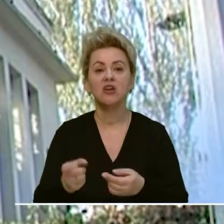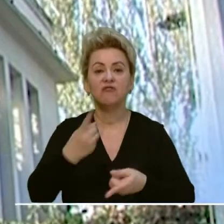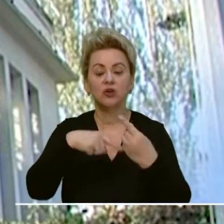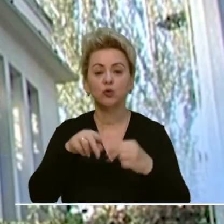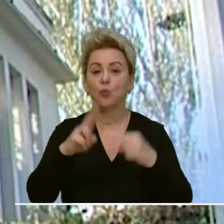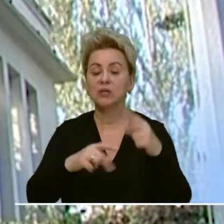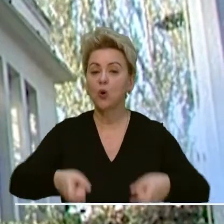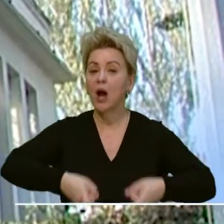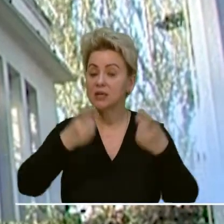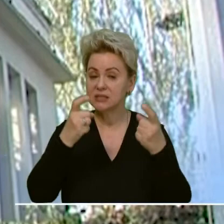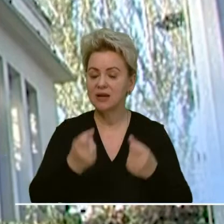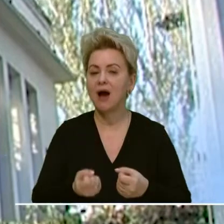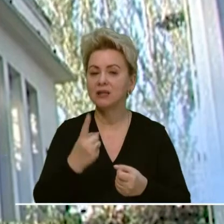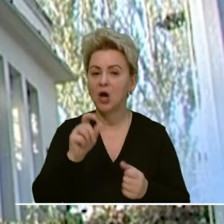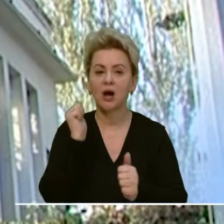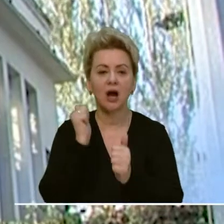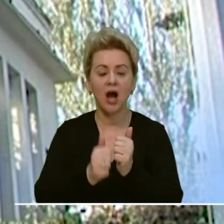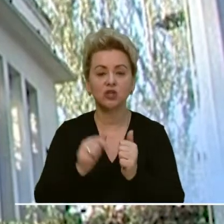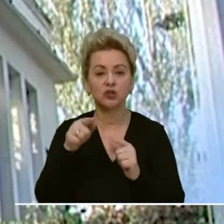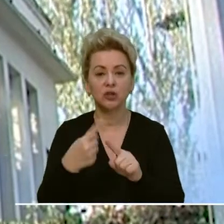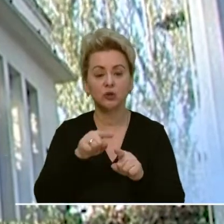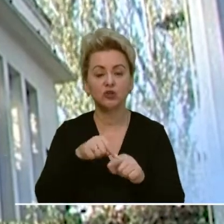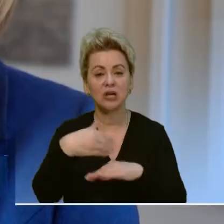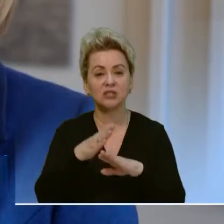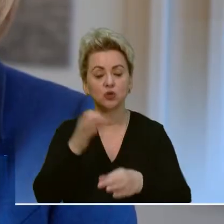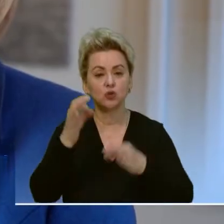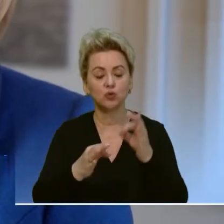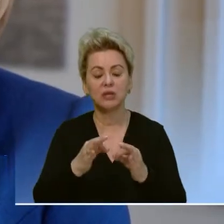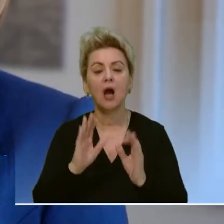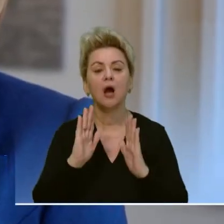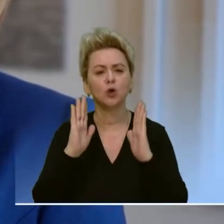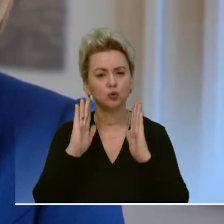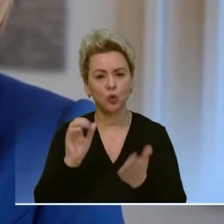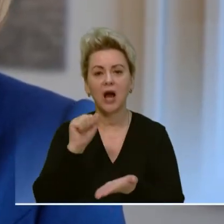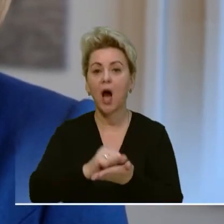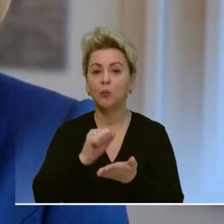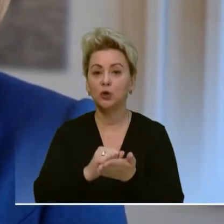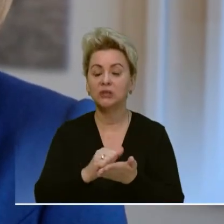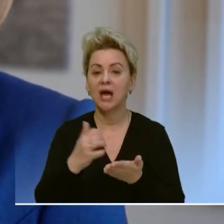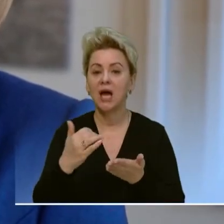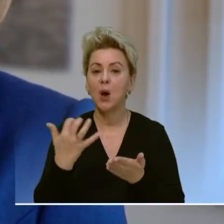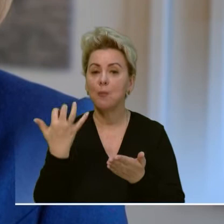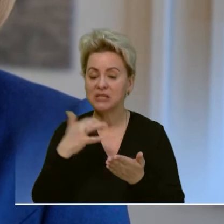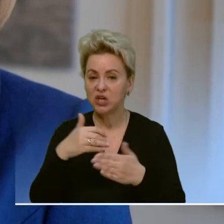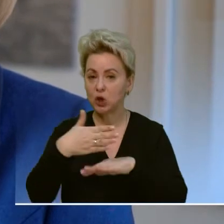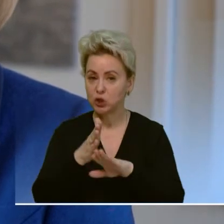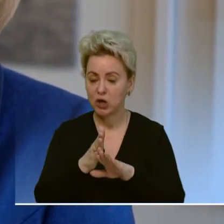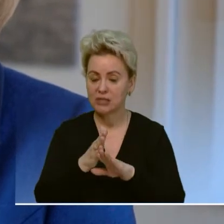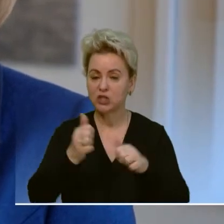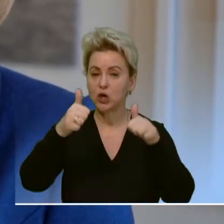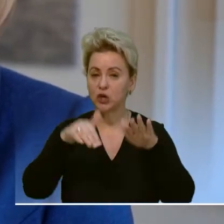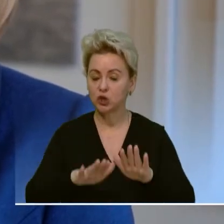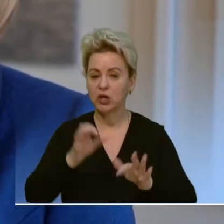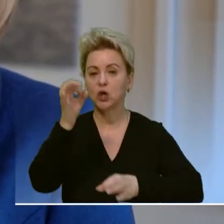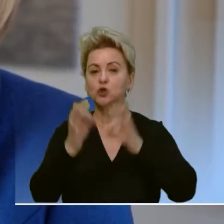возможность построить гостиницу. Однако пока ждут мотивировочной части суда. Как только будет опубликована мотивировочная часть